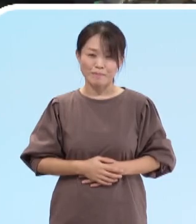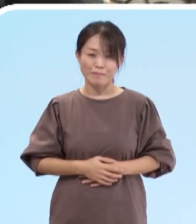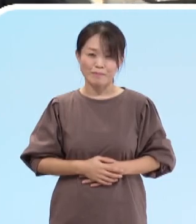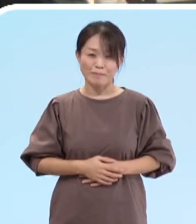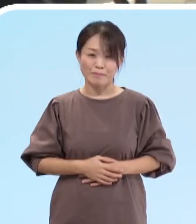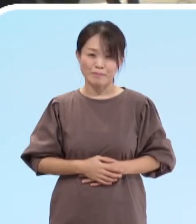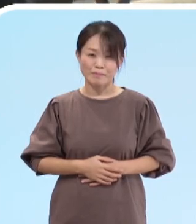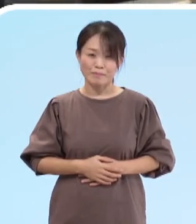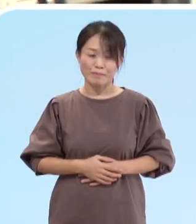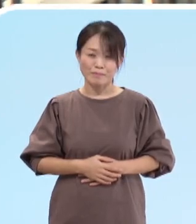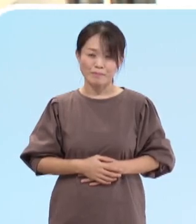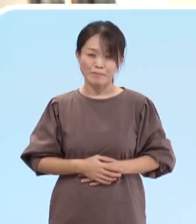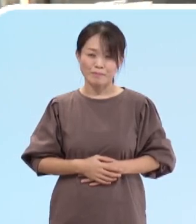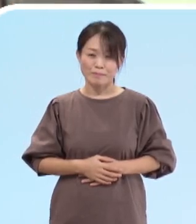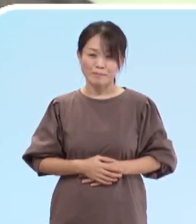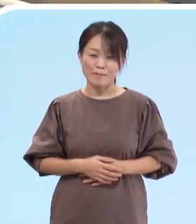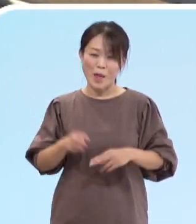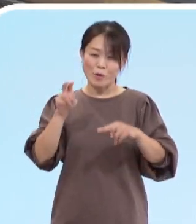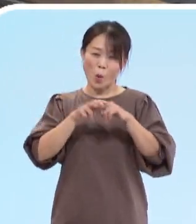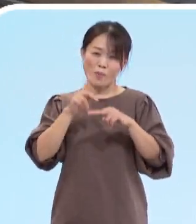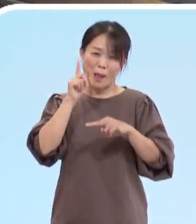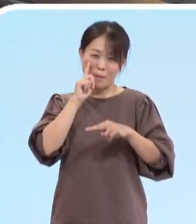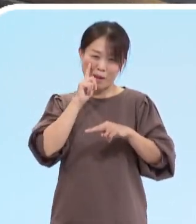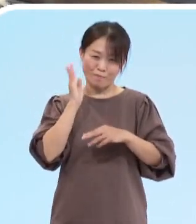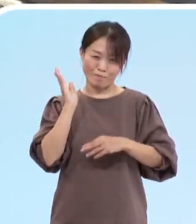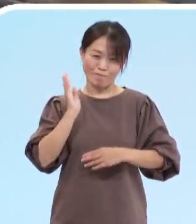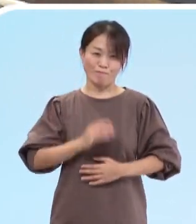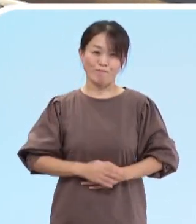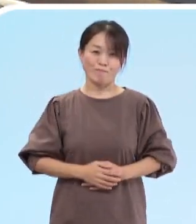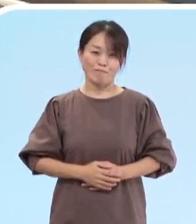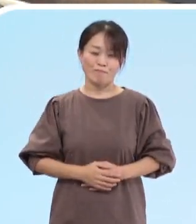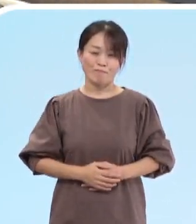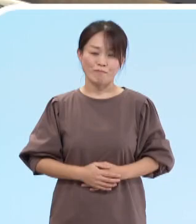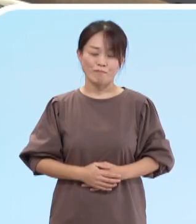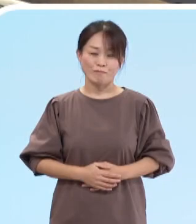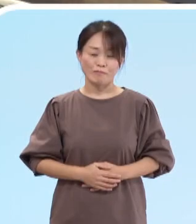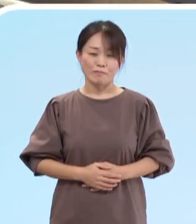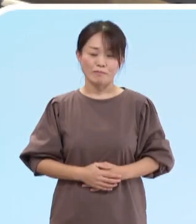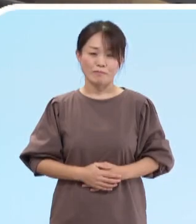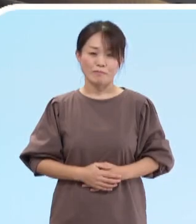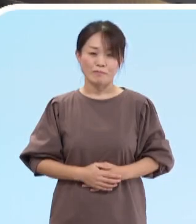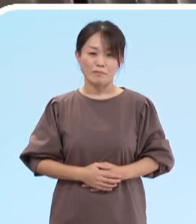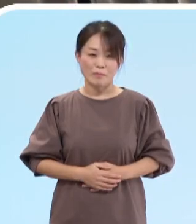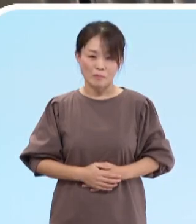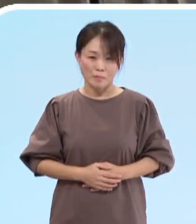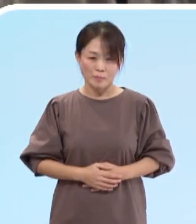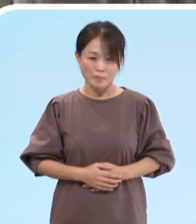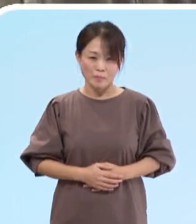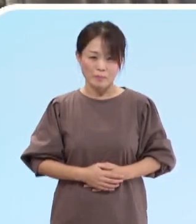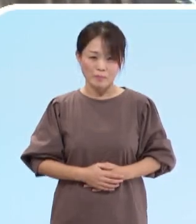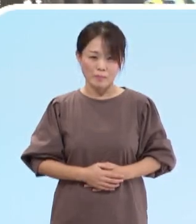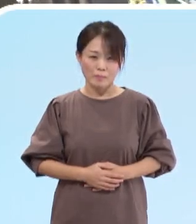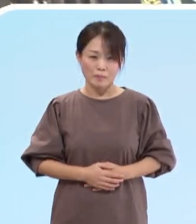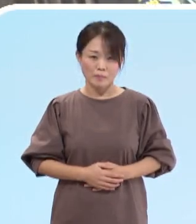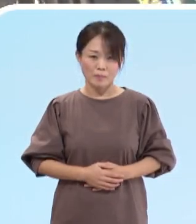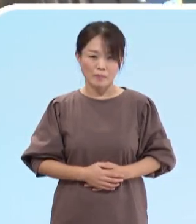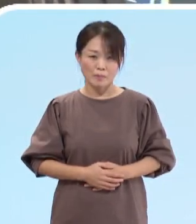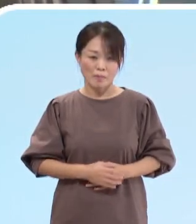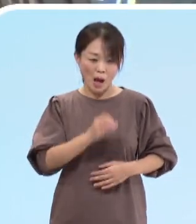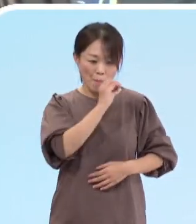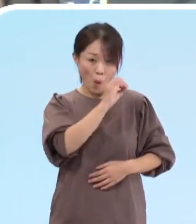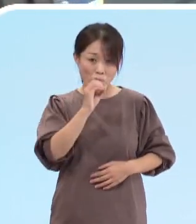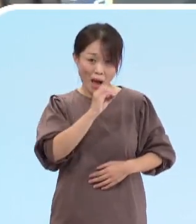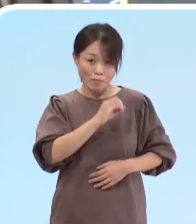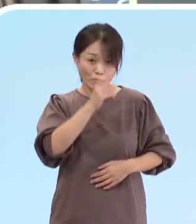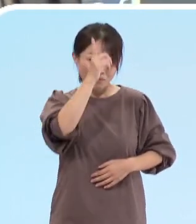ということで運転席に上がらせていただきました。 おお、すごい。 基本的には、はい、こちらに